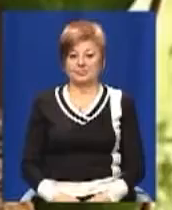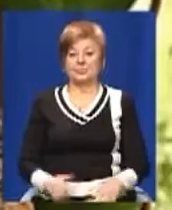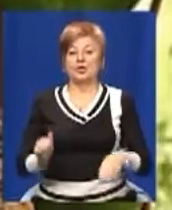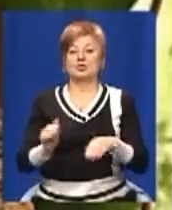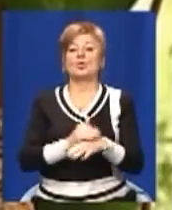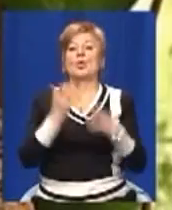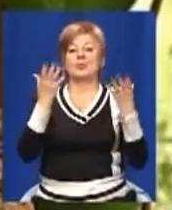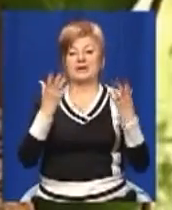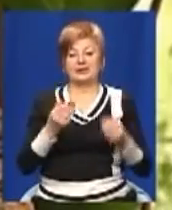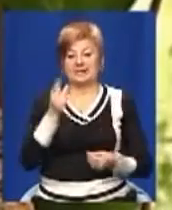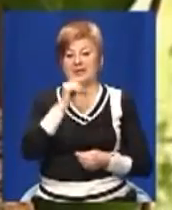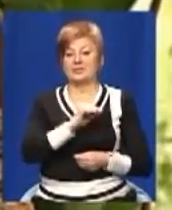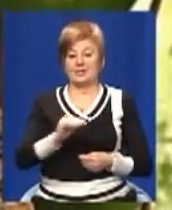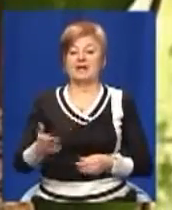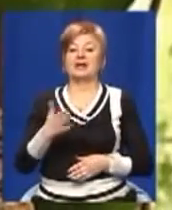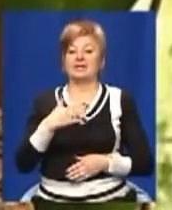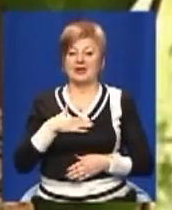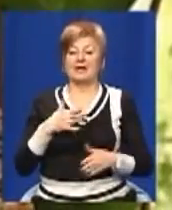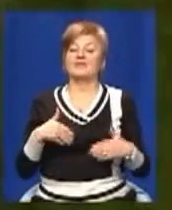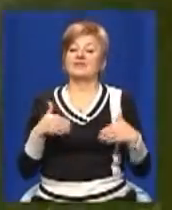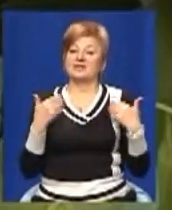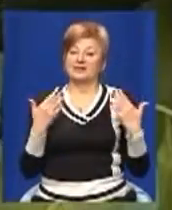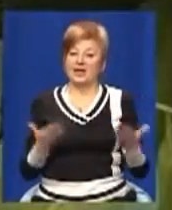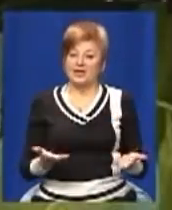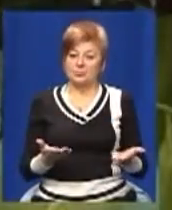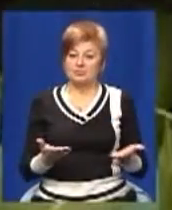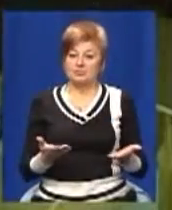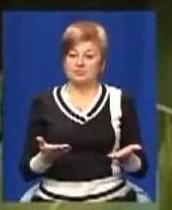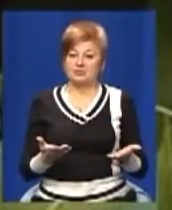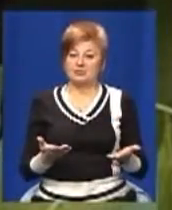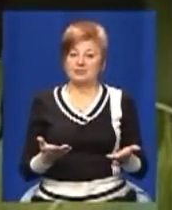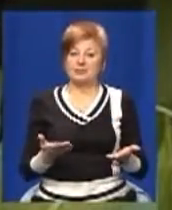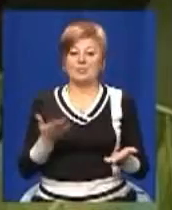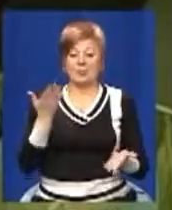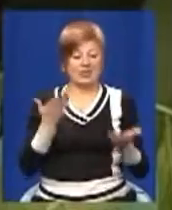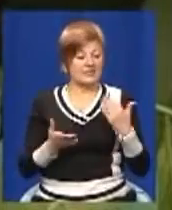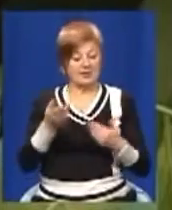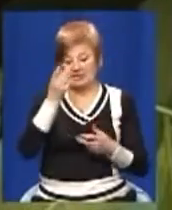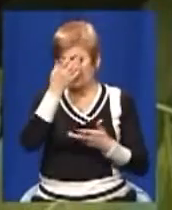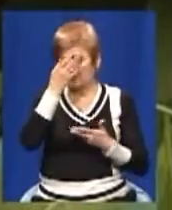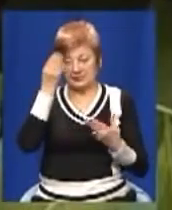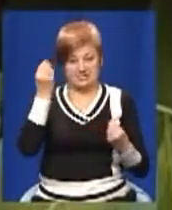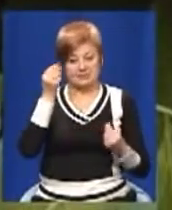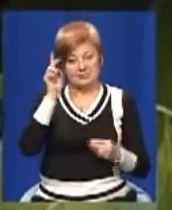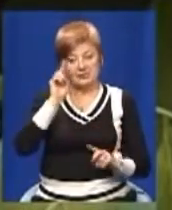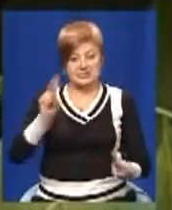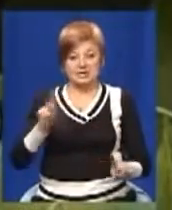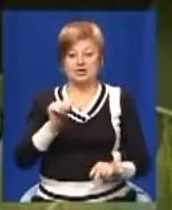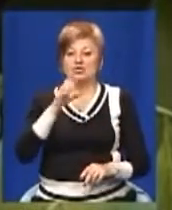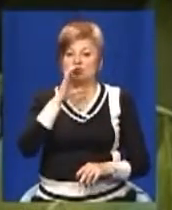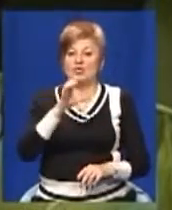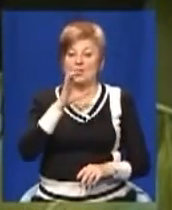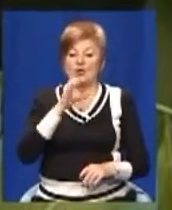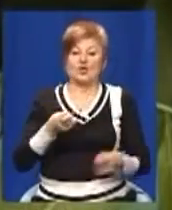Добрий день, малята. Це я. Вітаю вас. А ви, мабуть, не знаєте, малята, що вовченята